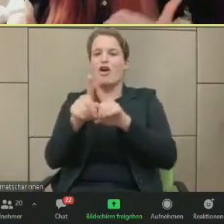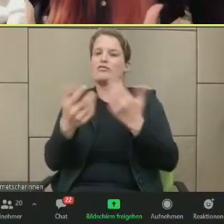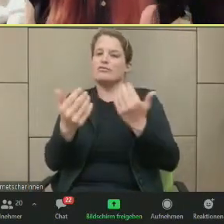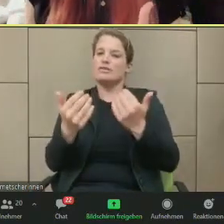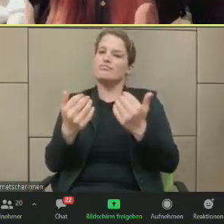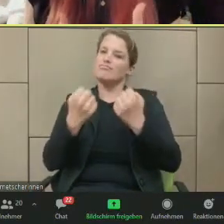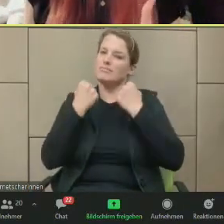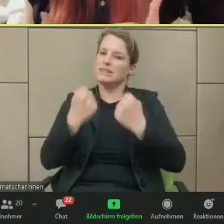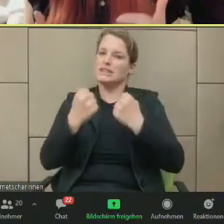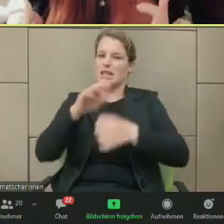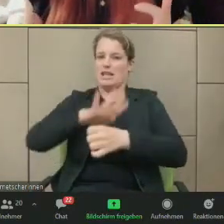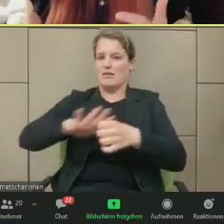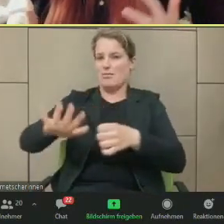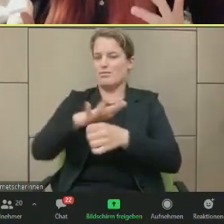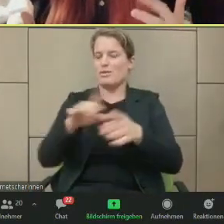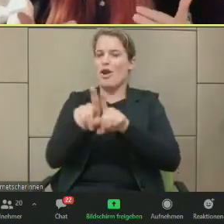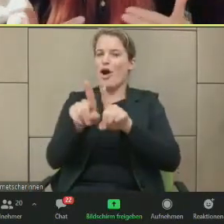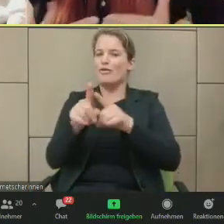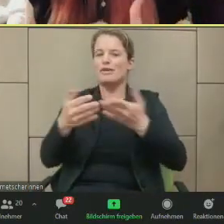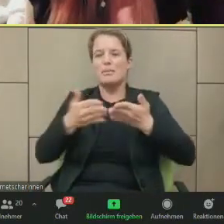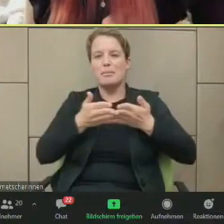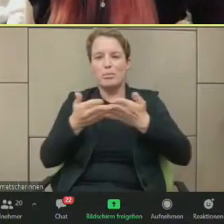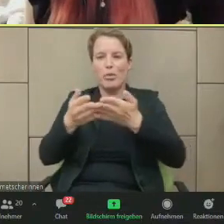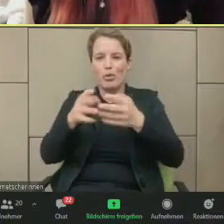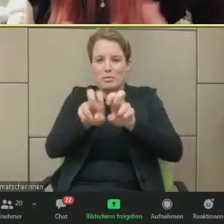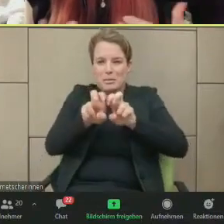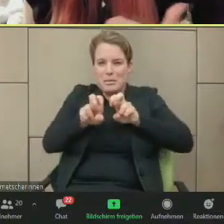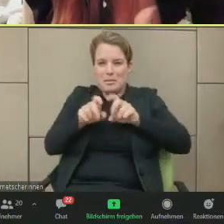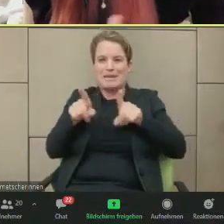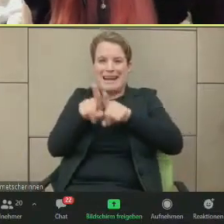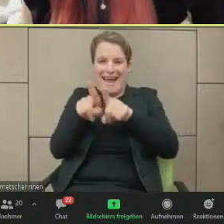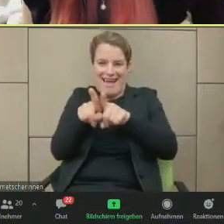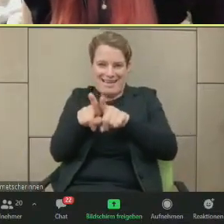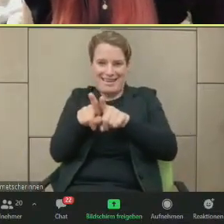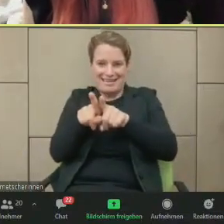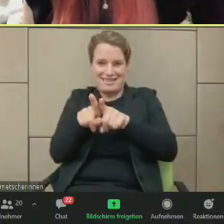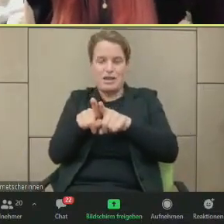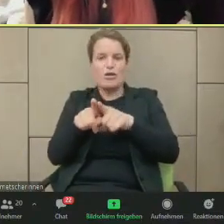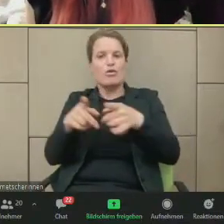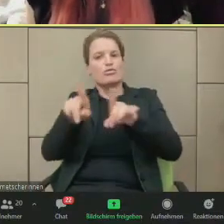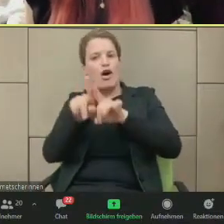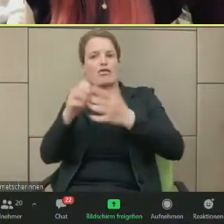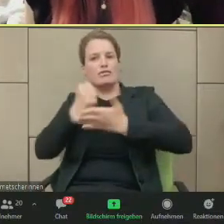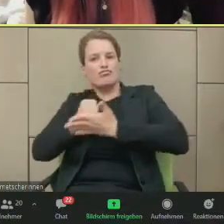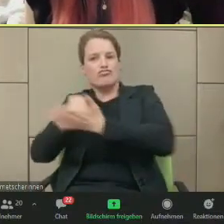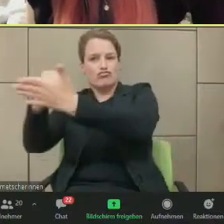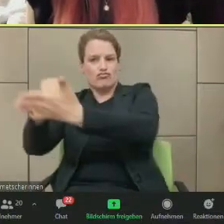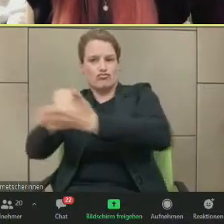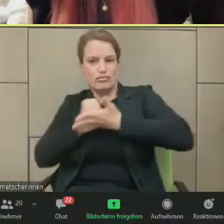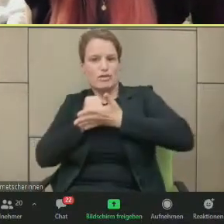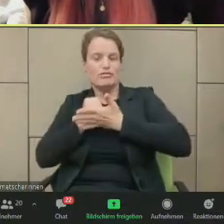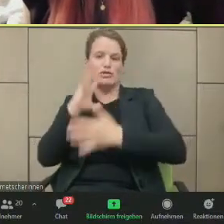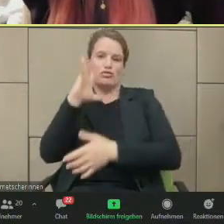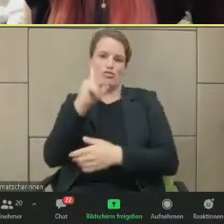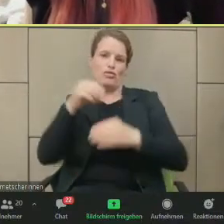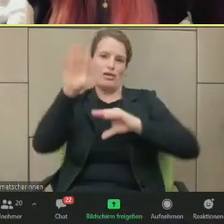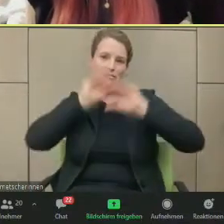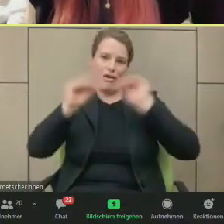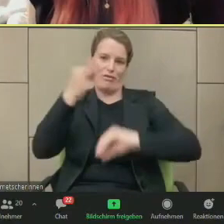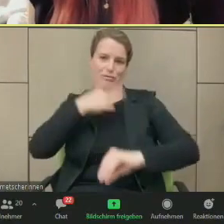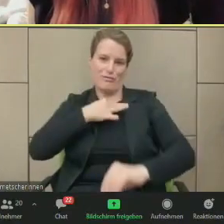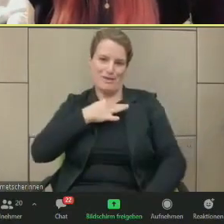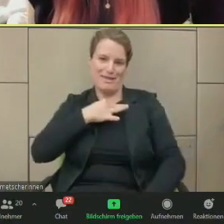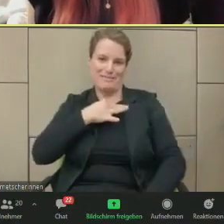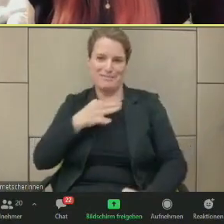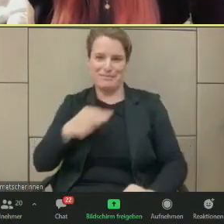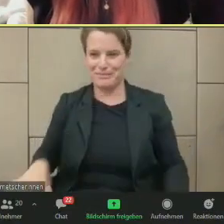Wir sitzen im selben Boot, wir haben dasselbe Schicksal, aber wir halten zusammen und wir unterstützen uns gegenseitig und das war eine sehr, sehr schöne Erfahrung.